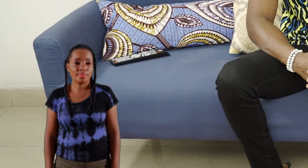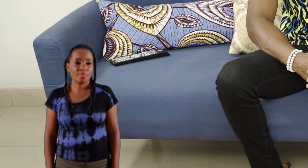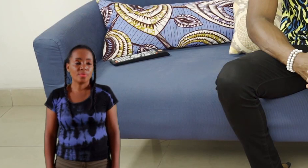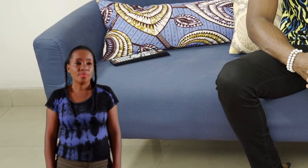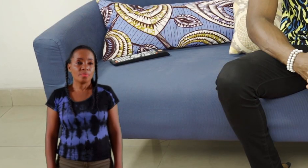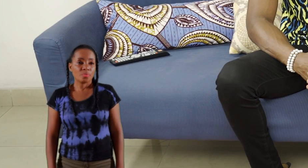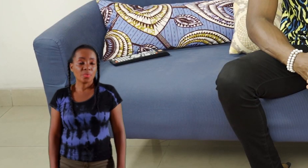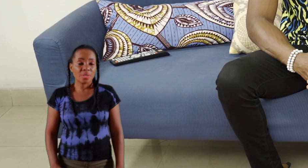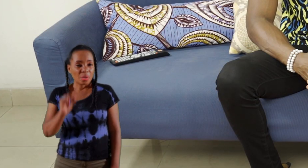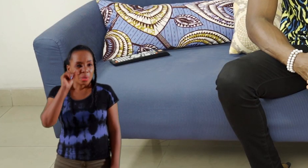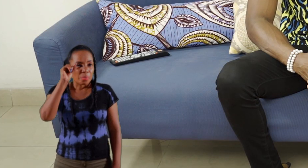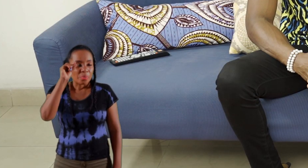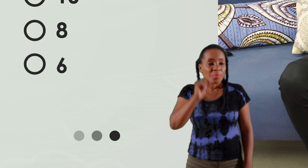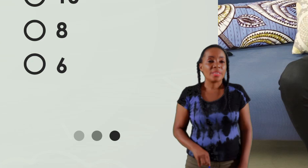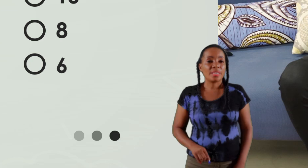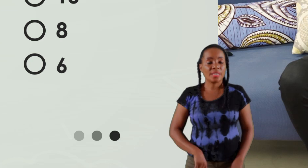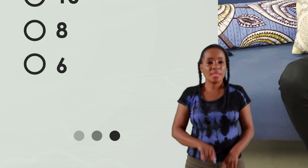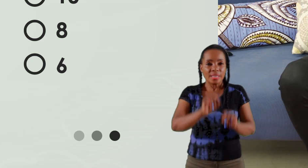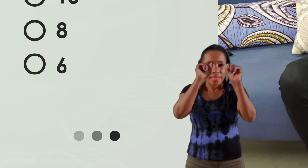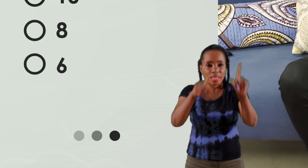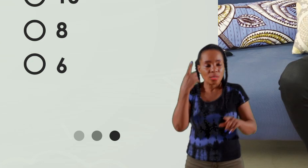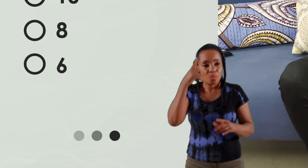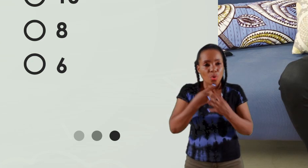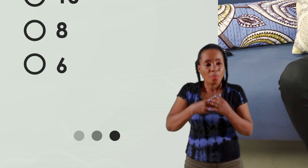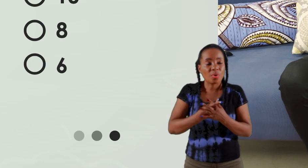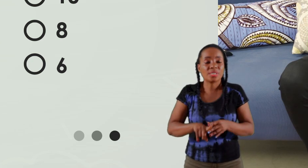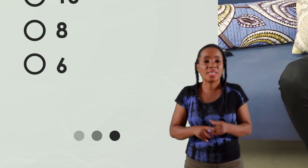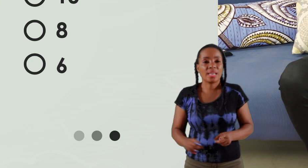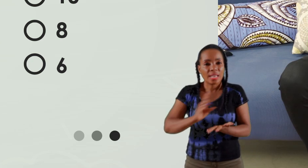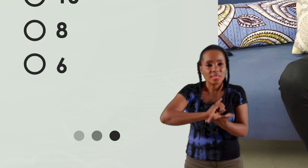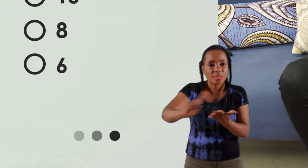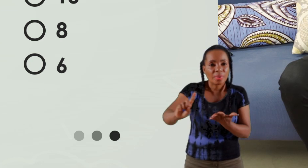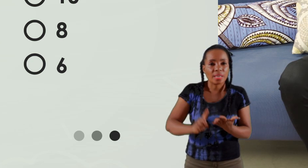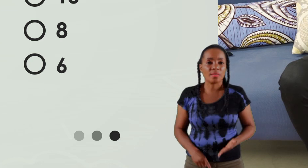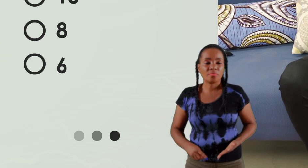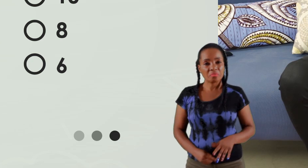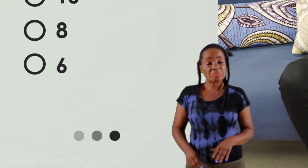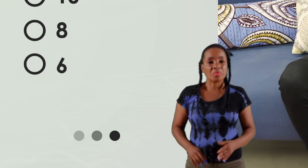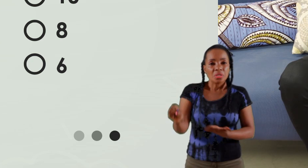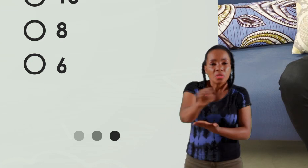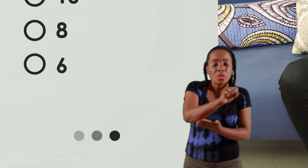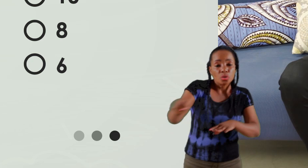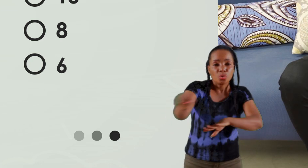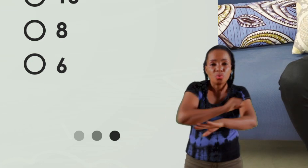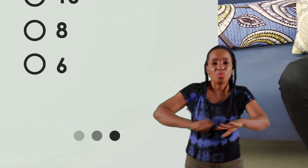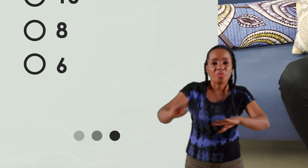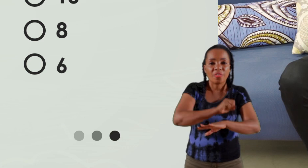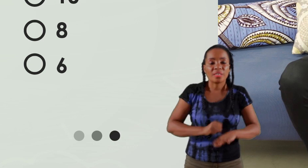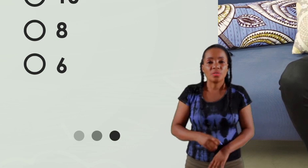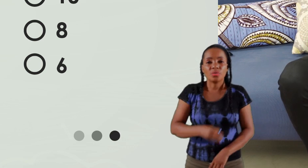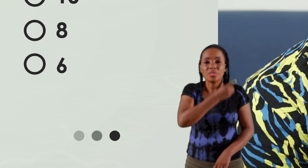Un petit quiz pour commencer la semaine. Sur combien d'états le Sahara est-il étendu? 10, 8,